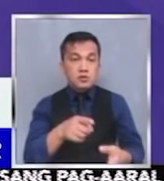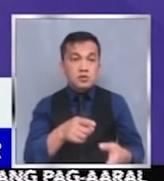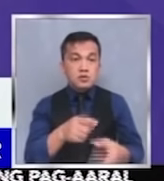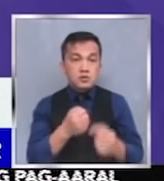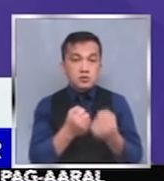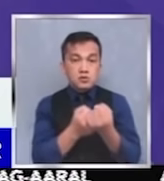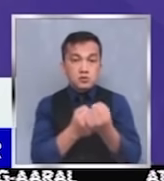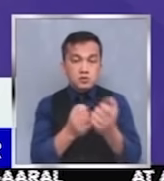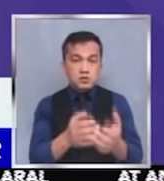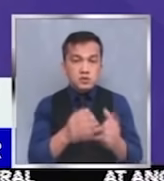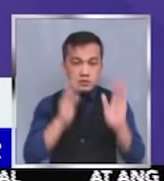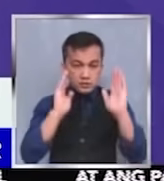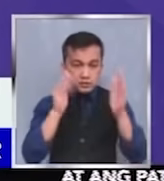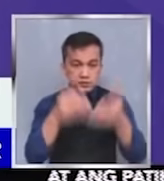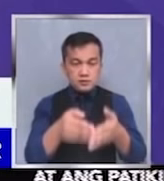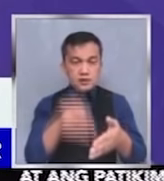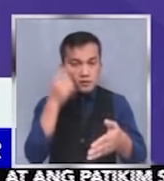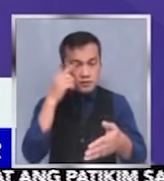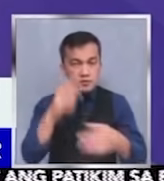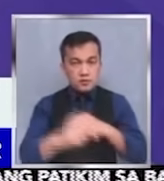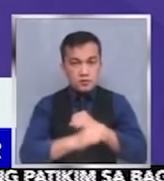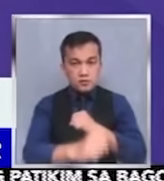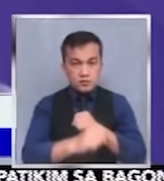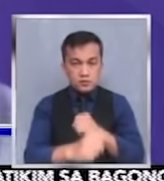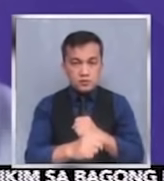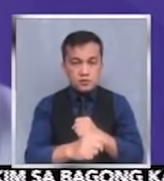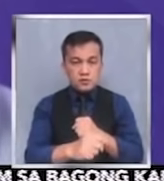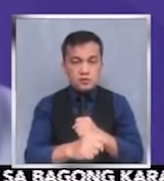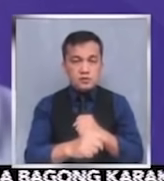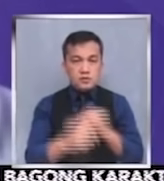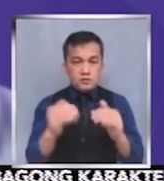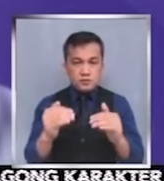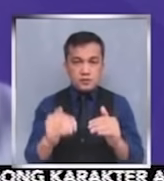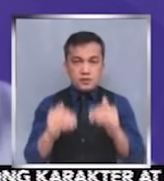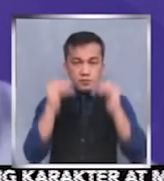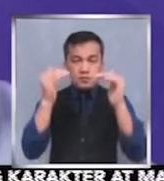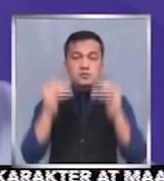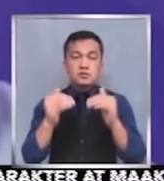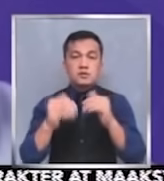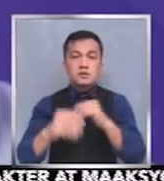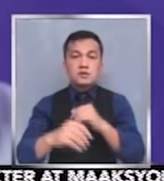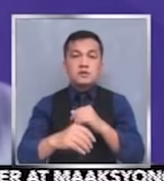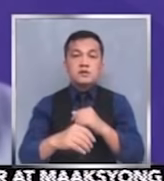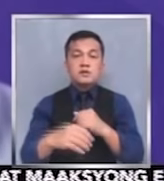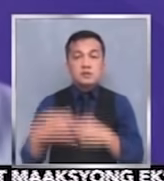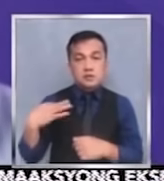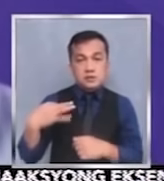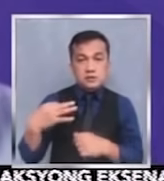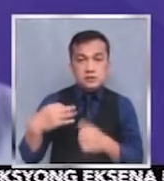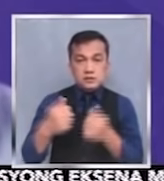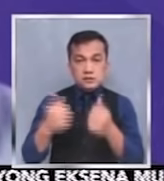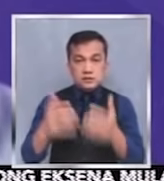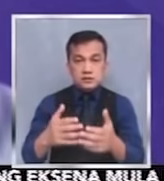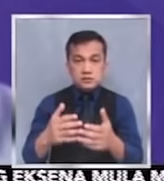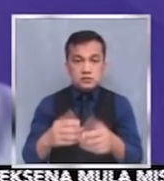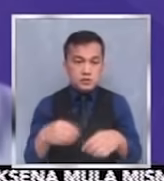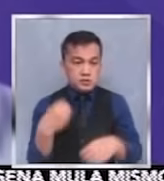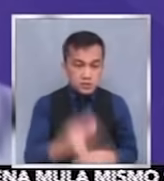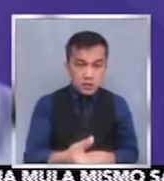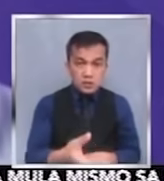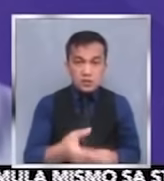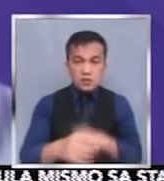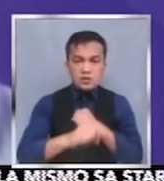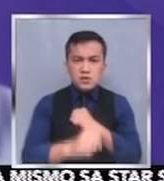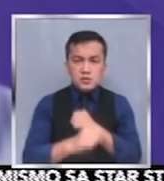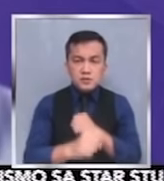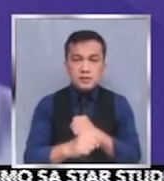yun para sa kampanya, para ma-promote yung candidacy nung binigyan. Eh, pag sinabi mong para sa kampanya, parang kanyan eh,